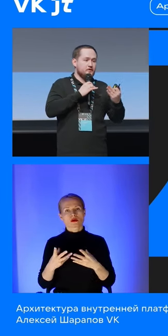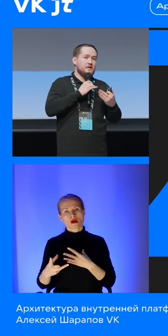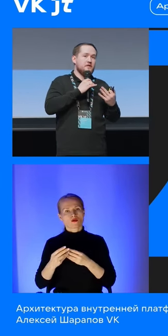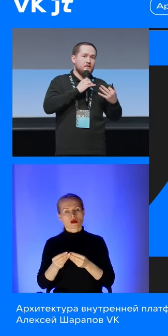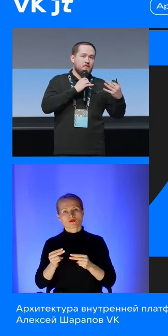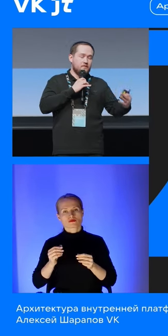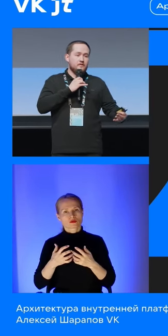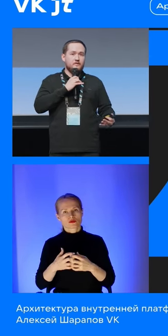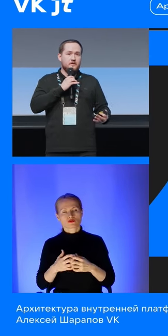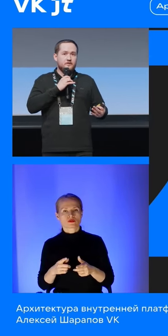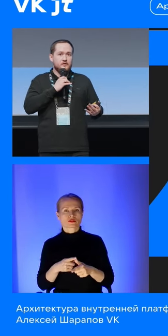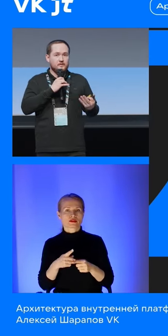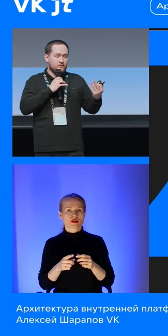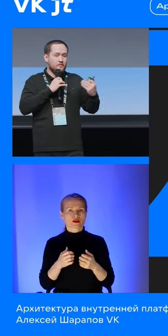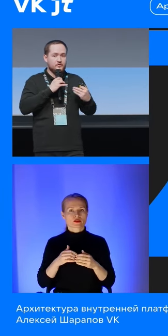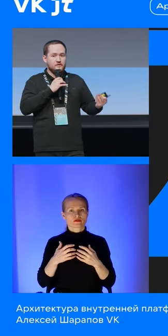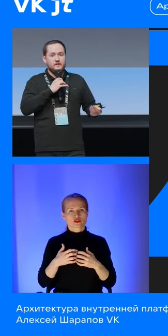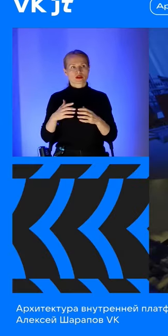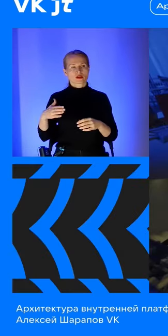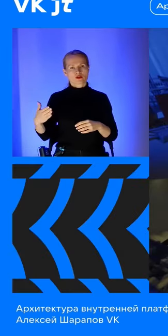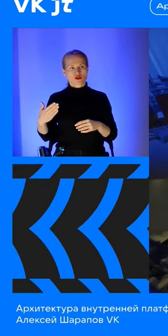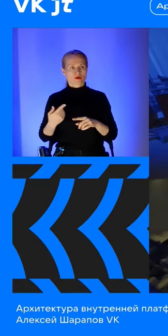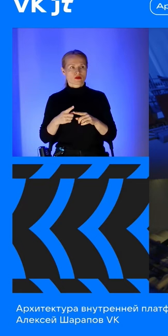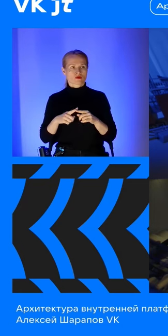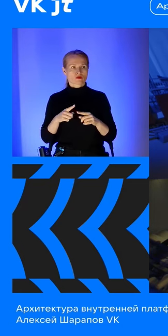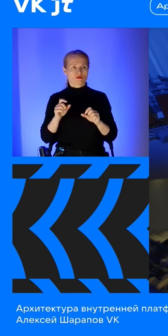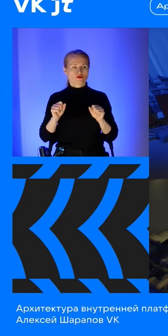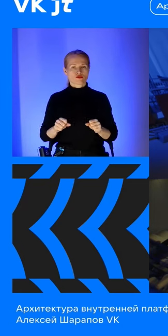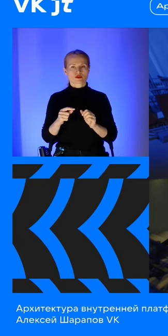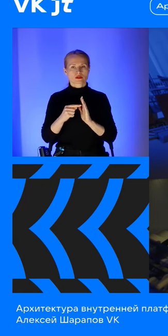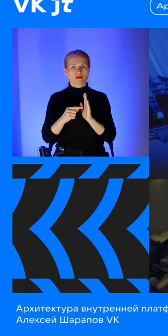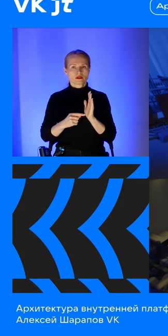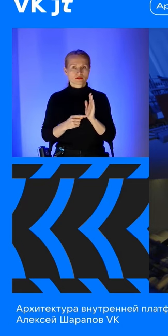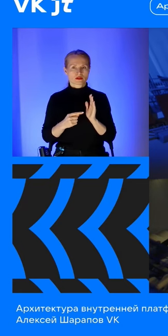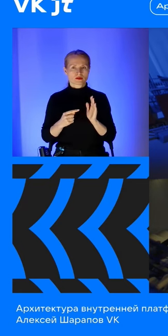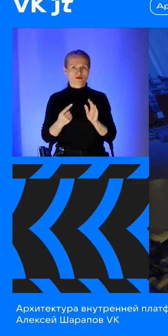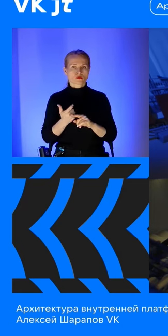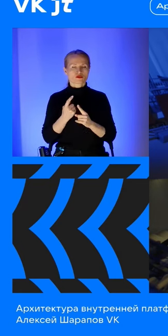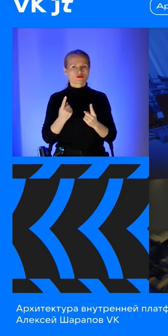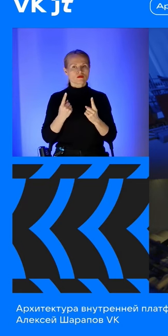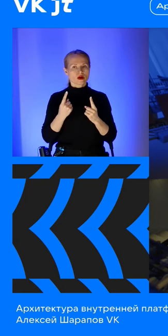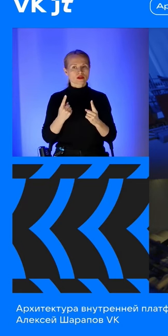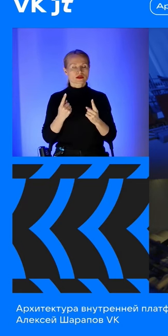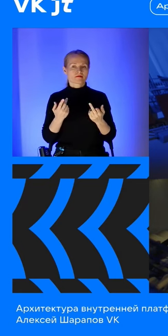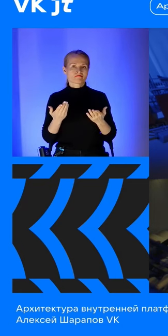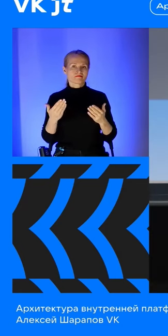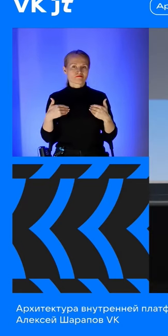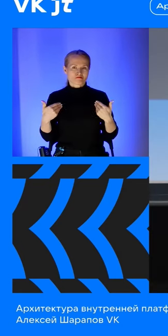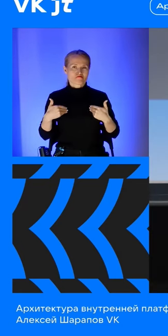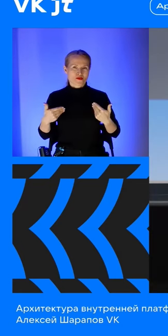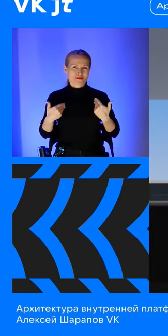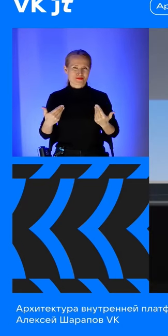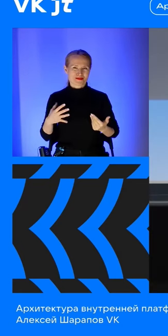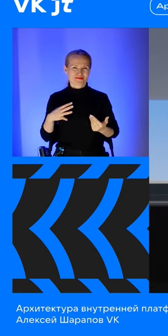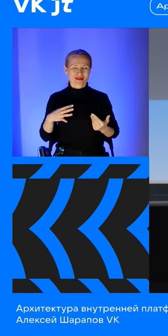какие-то решения внешние которыми можно делиться вот очень важно то есть приносить пользу